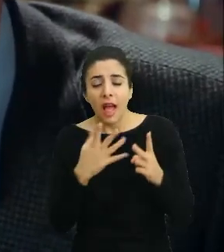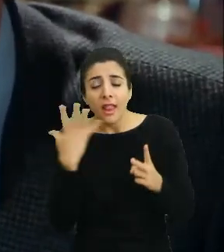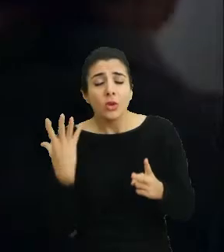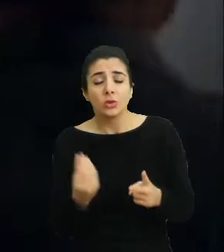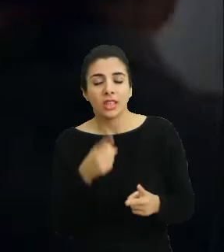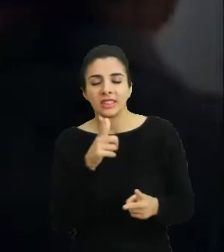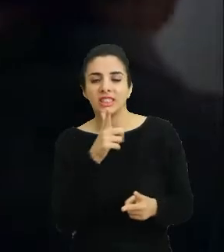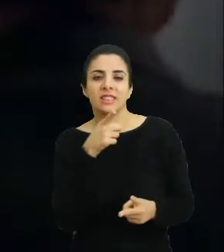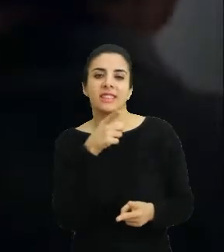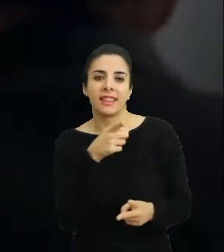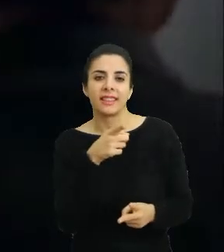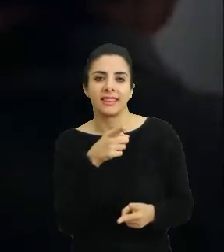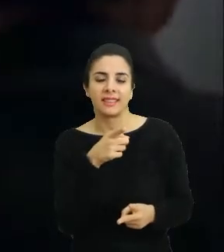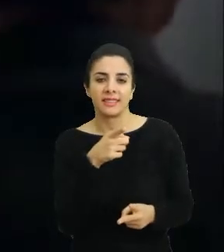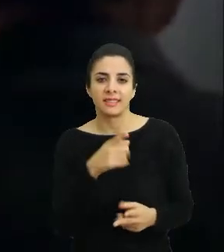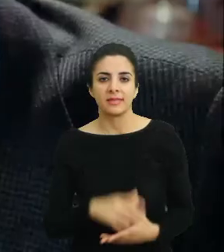güzel şiiriz.